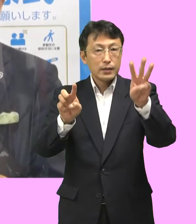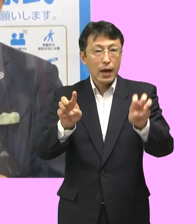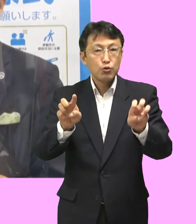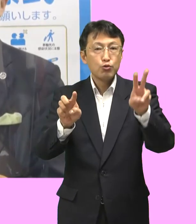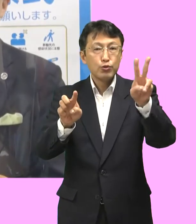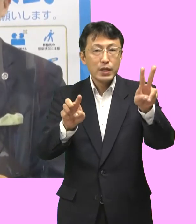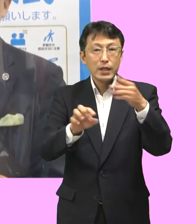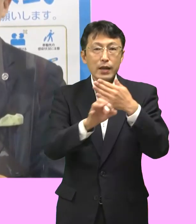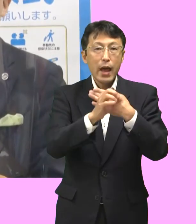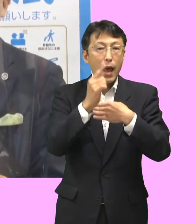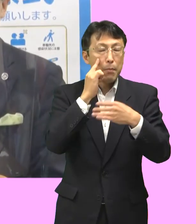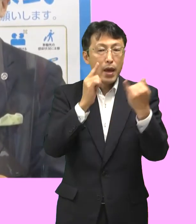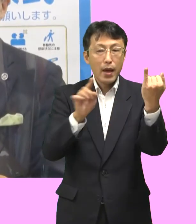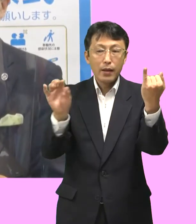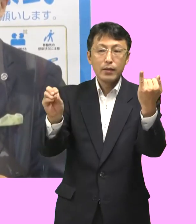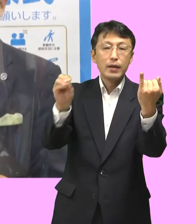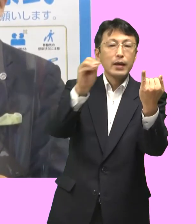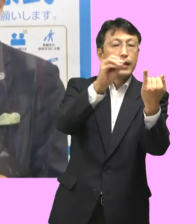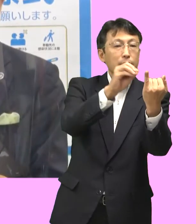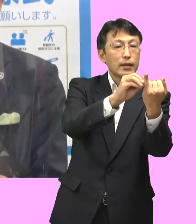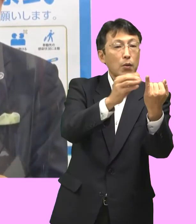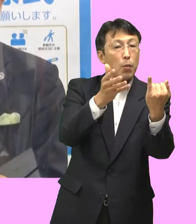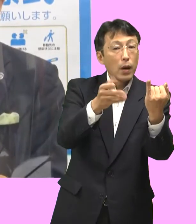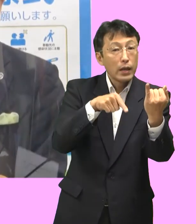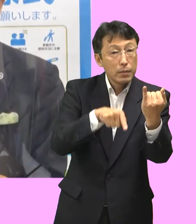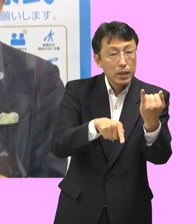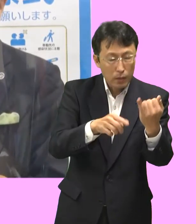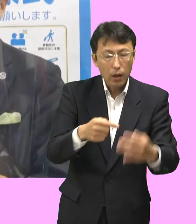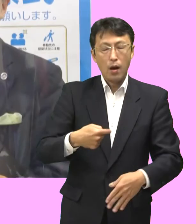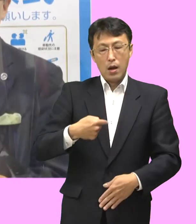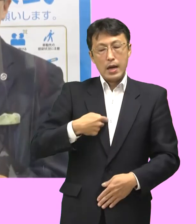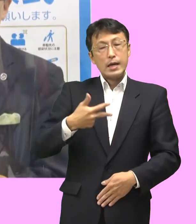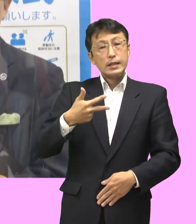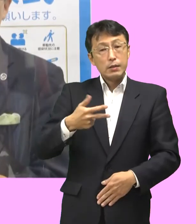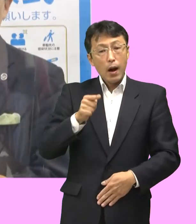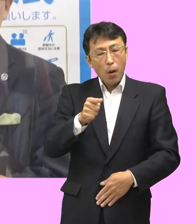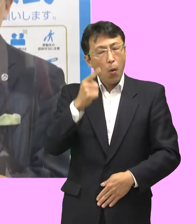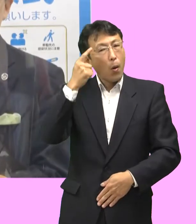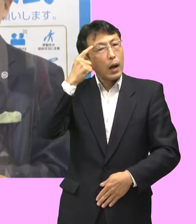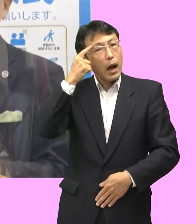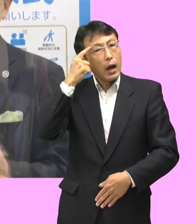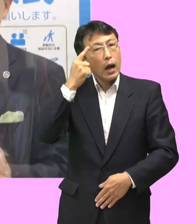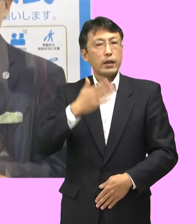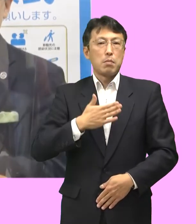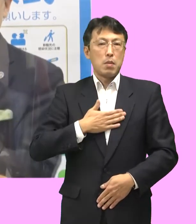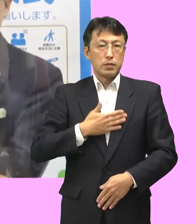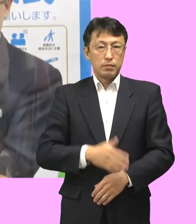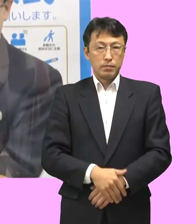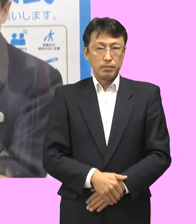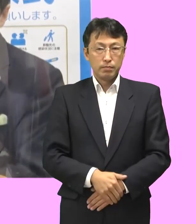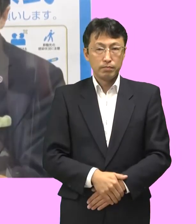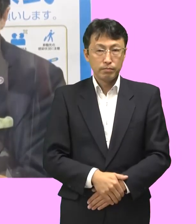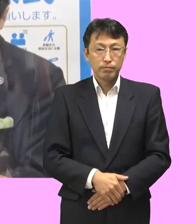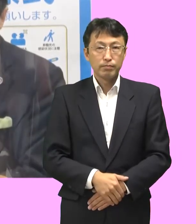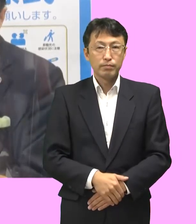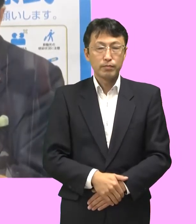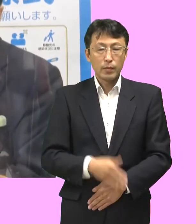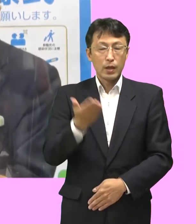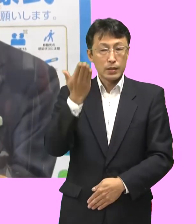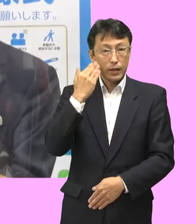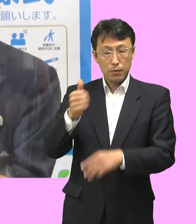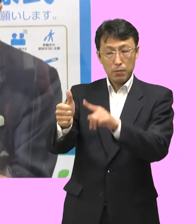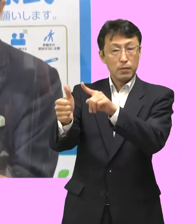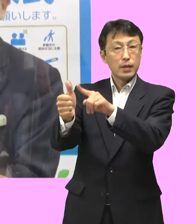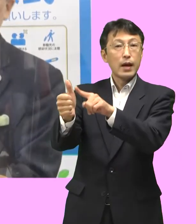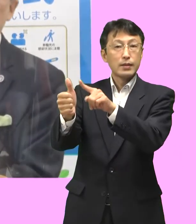という我々は見ております。 はい、わかりました、すみません。 で、31例目の方は、まさにこの、県外